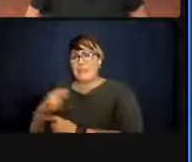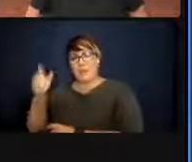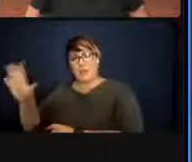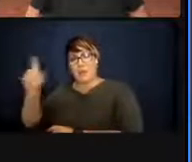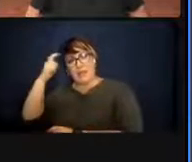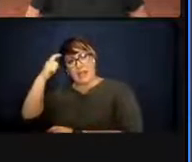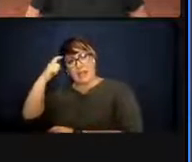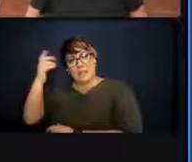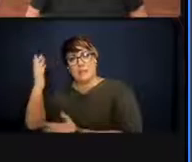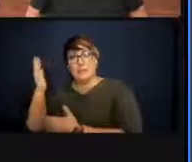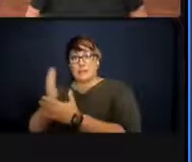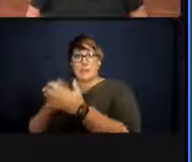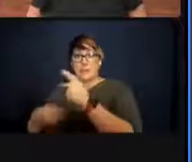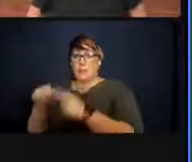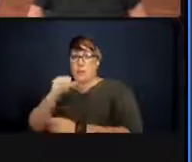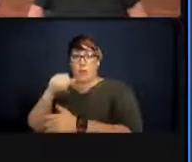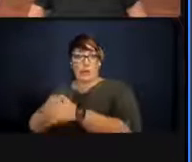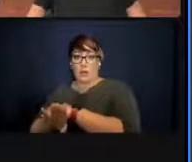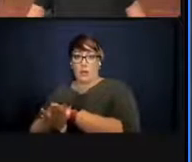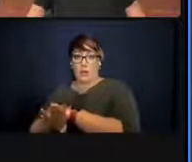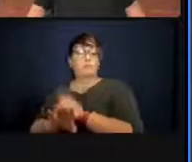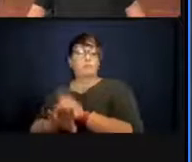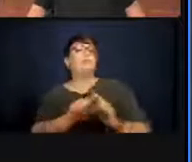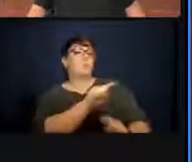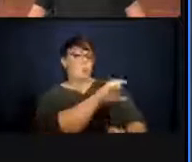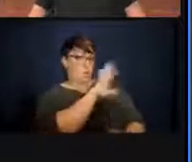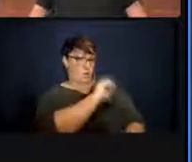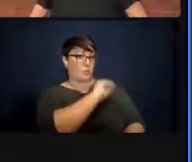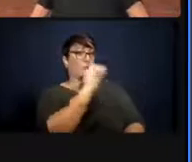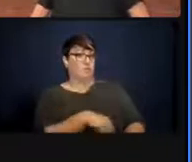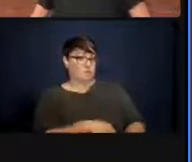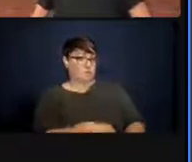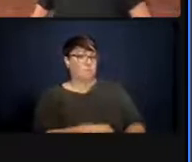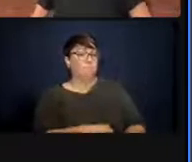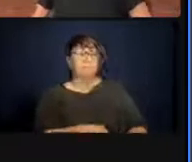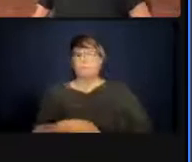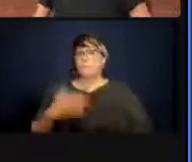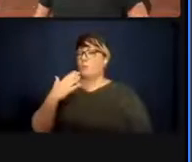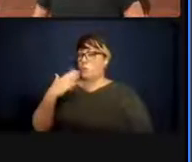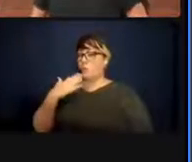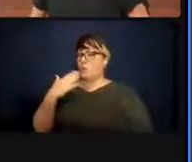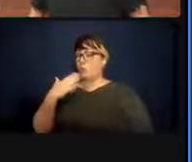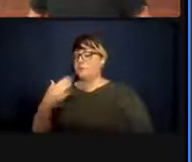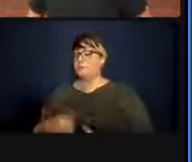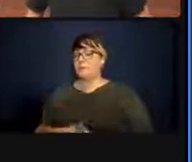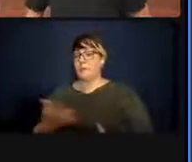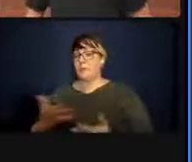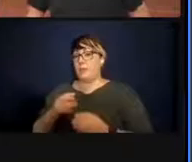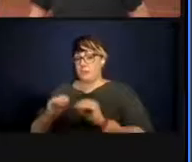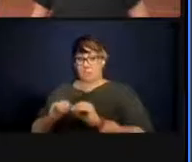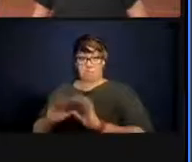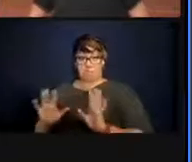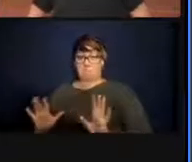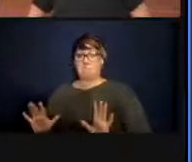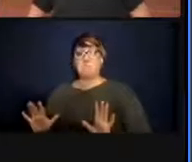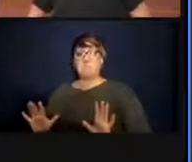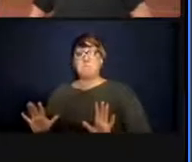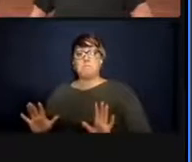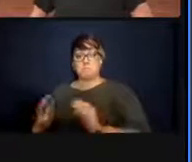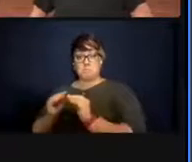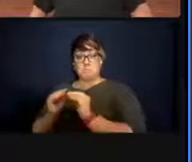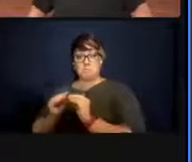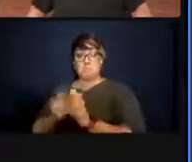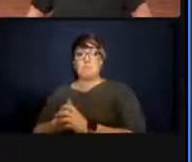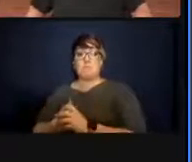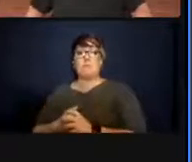وبرأيهم يقولون أن هناك بعض الأشخاص لن يدخلوا إلى هذه الأكاديمية. أعتقد أنه بإمكاننا أن نوضح، وأمل أن